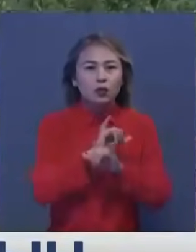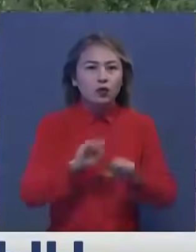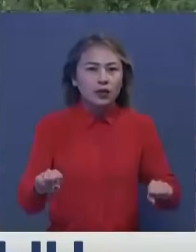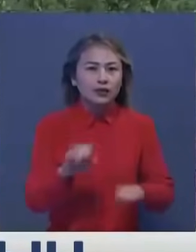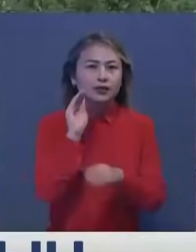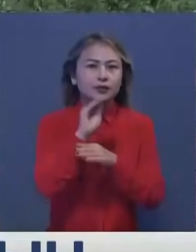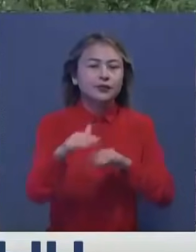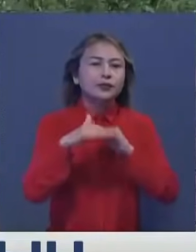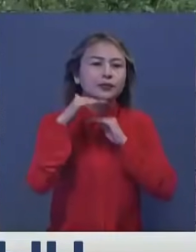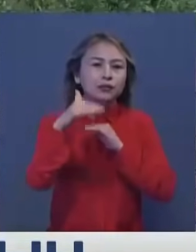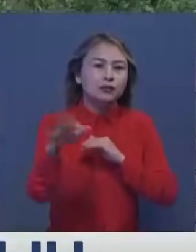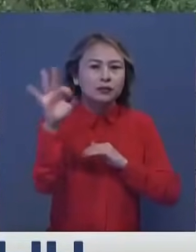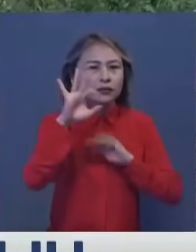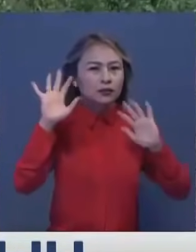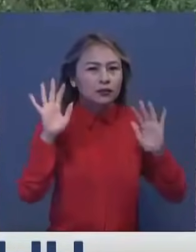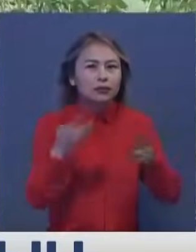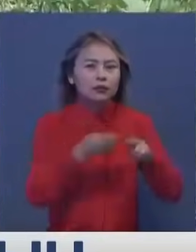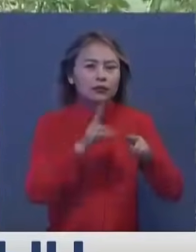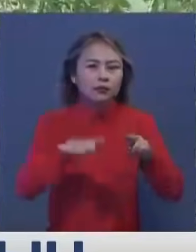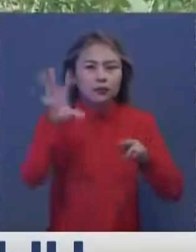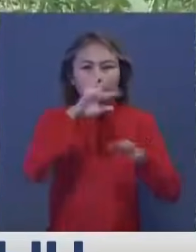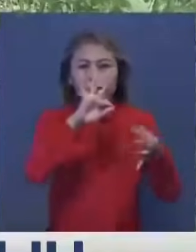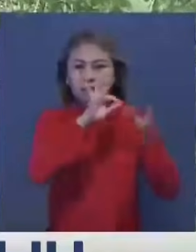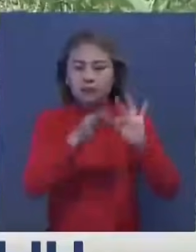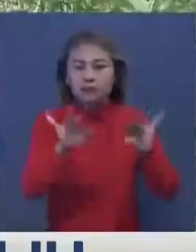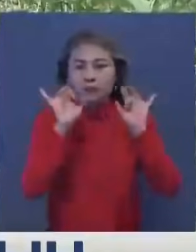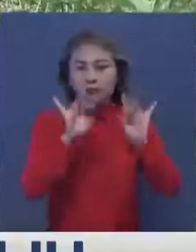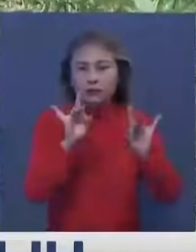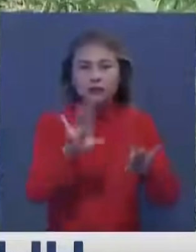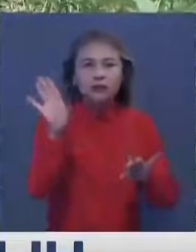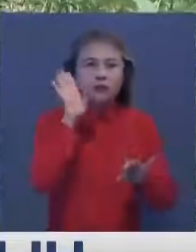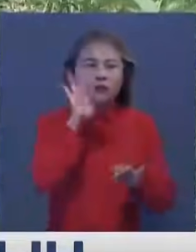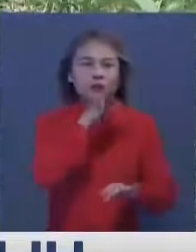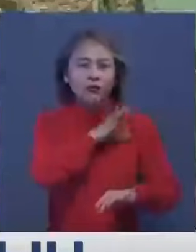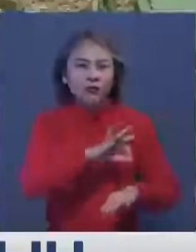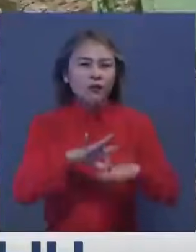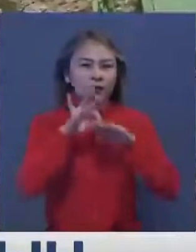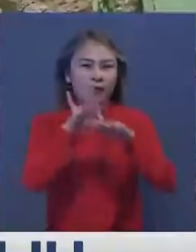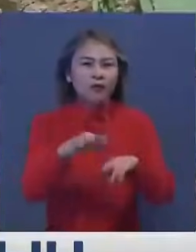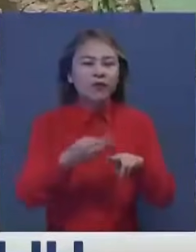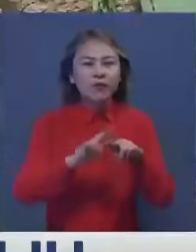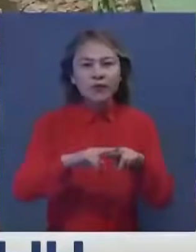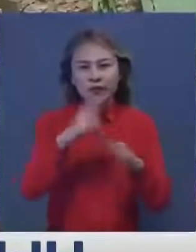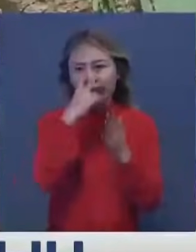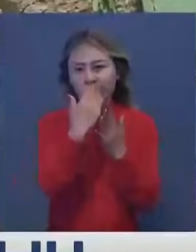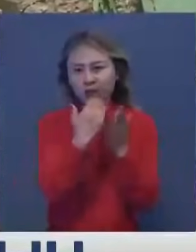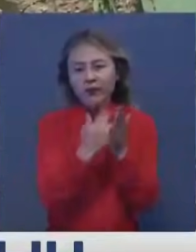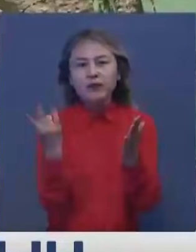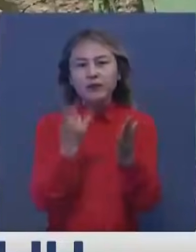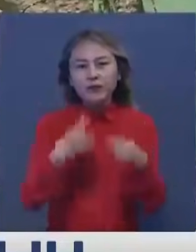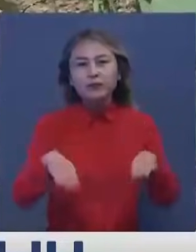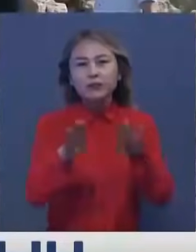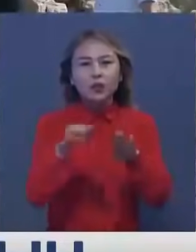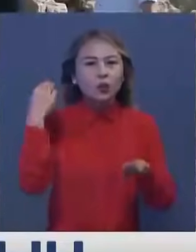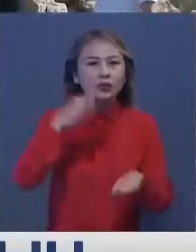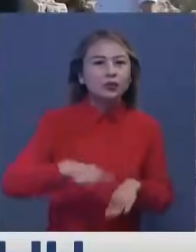салуға болмайды. Жергілікті шаруаларға жағдайда барынша түсіндіріп, суды тиімді пайдаланудың кестесін жасауға жет. Бір